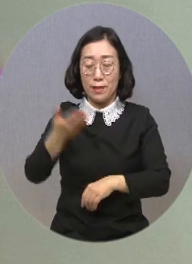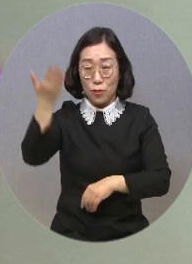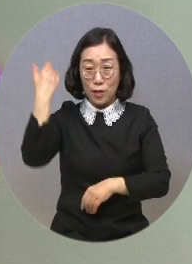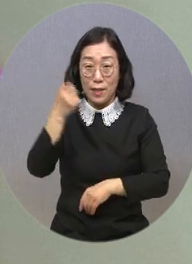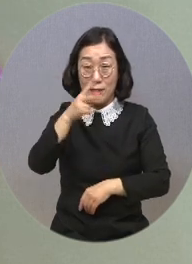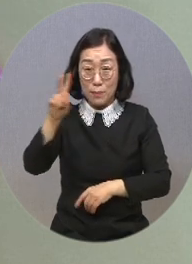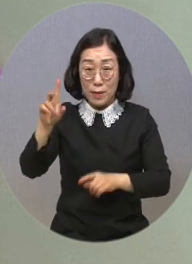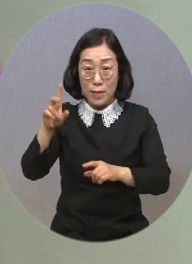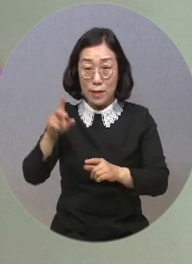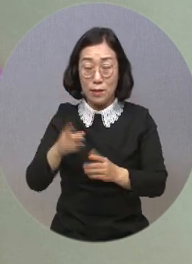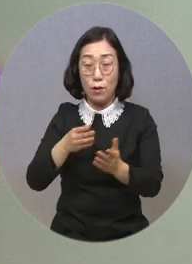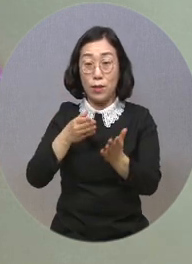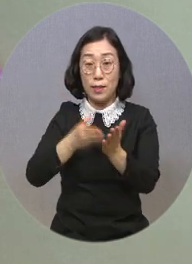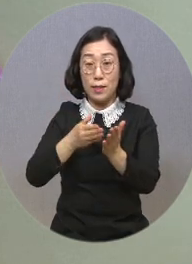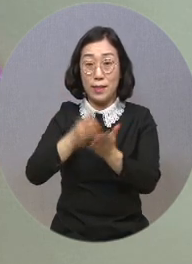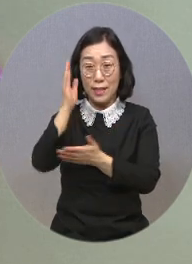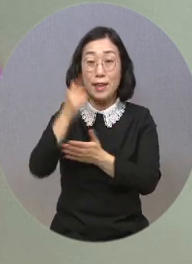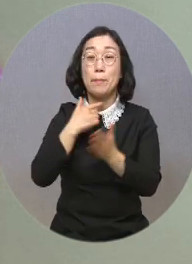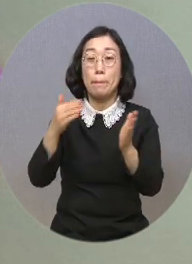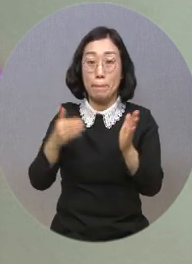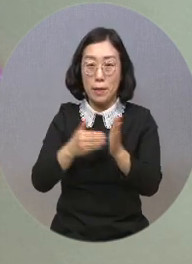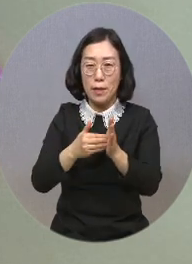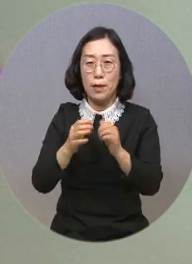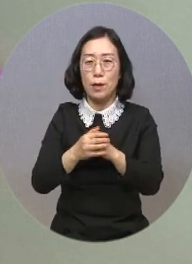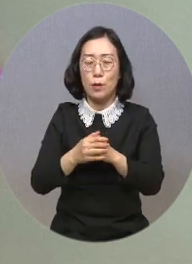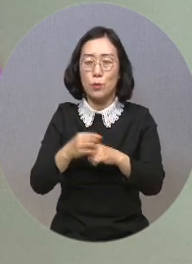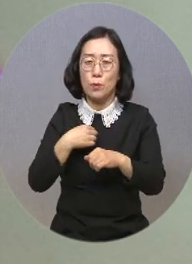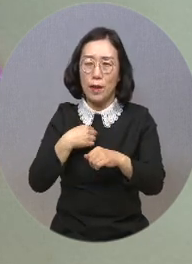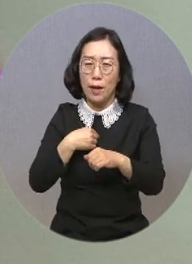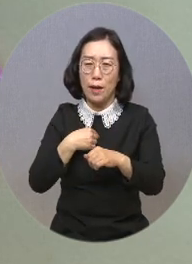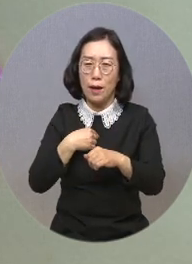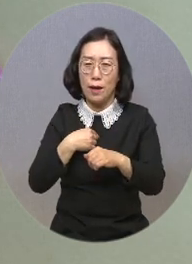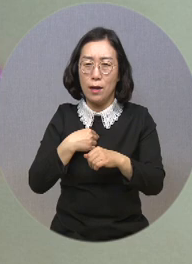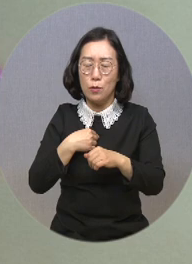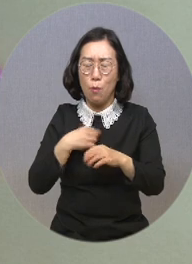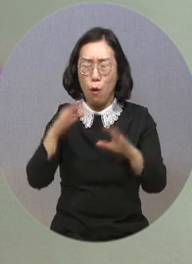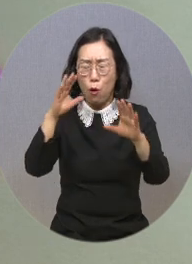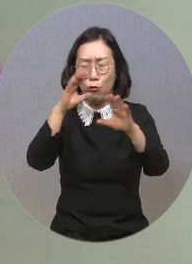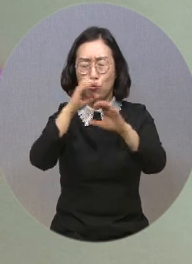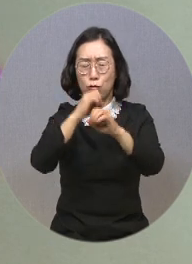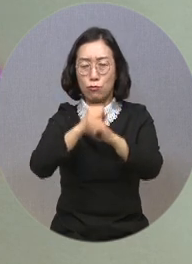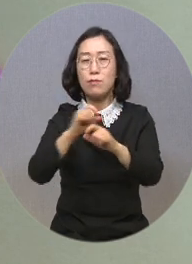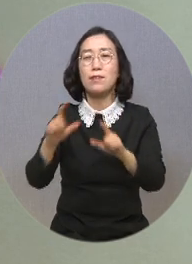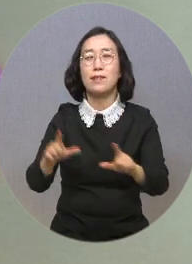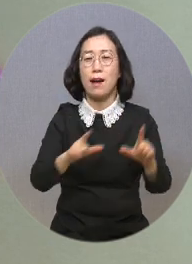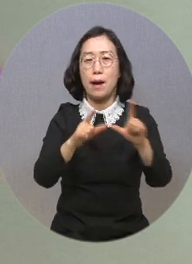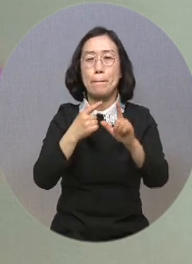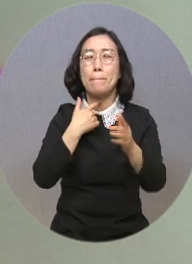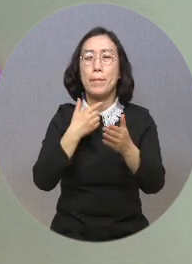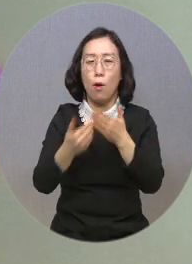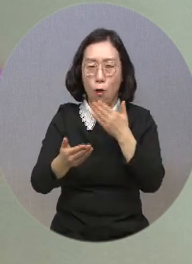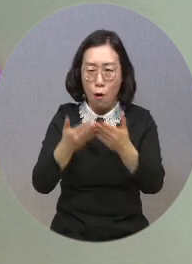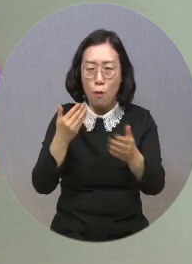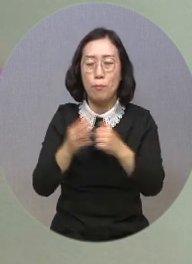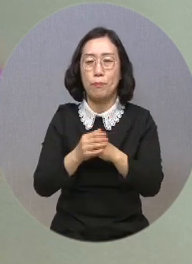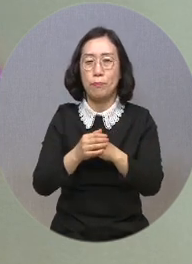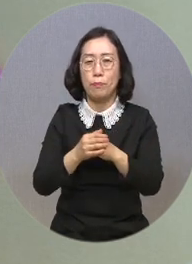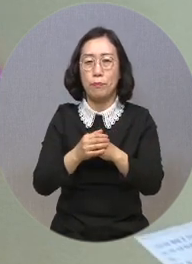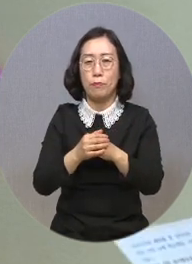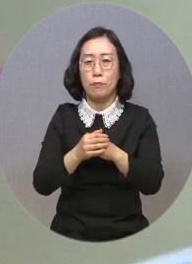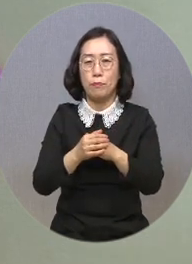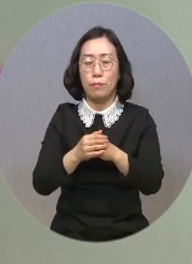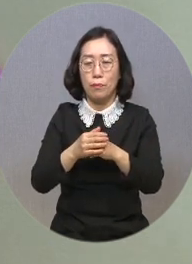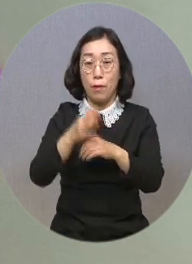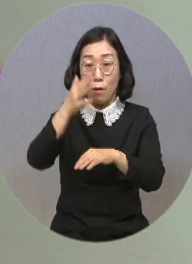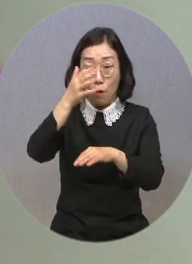드렸고요. 사실 어둠의 터널을 너무 오랜 시간을 그진 평생을 살아온 이양수였거든요. 네.